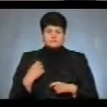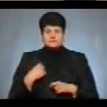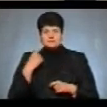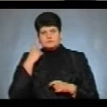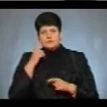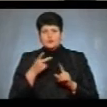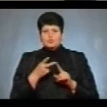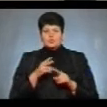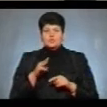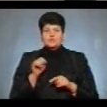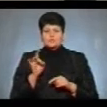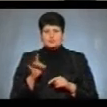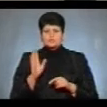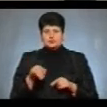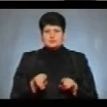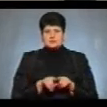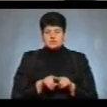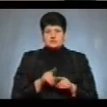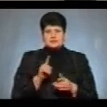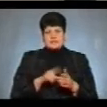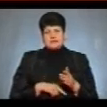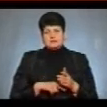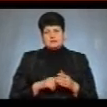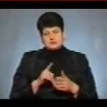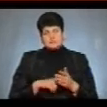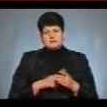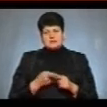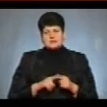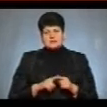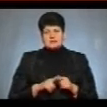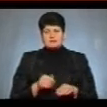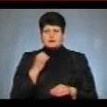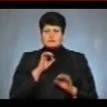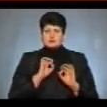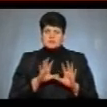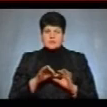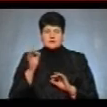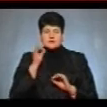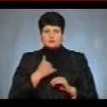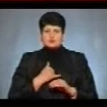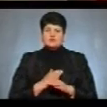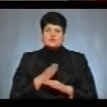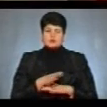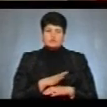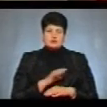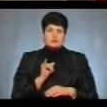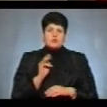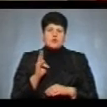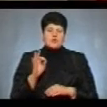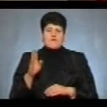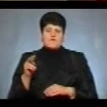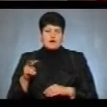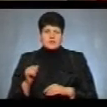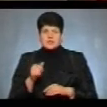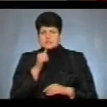що другий тур буде такий же ж самий. Надіємося на це. Дуже дякую вам за роз'яснення. Нагадаю, що в нас в гостях були Ігор Ковалик,